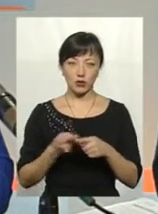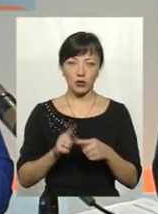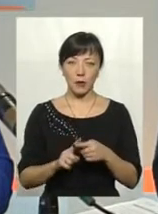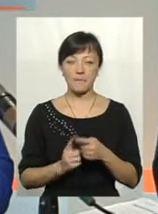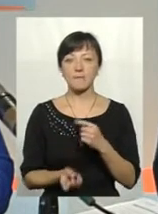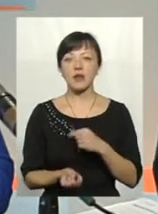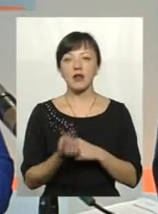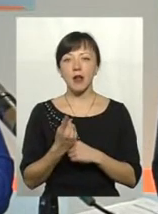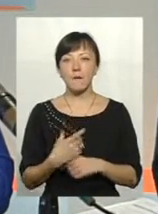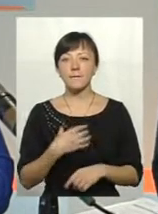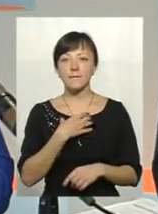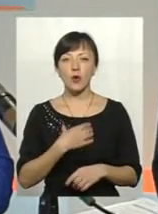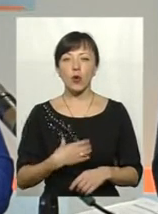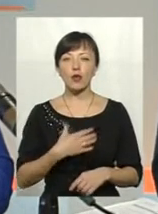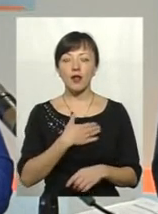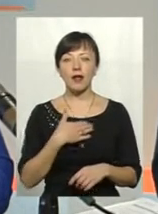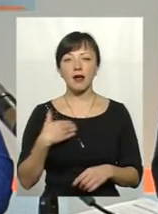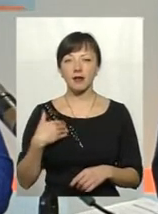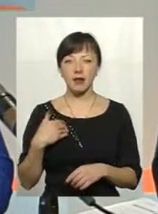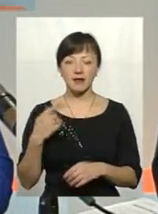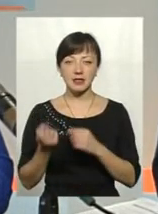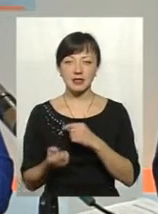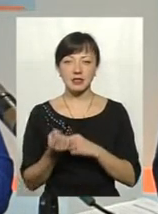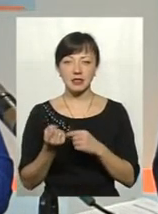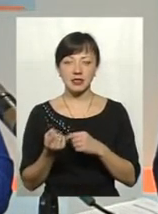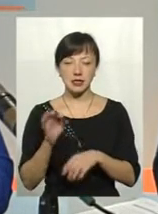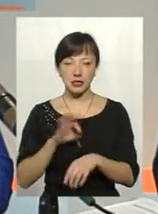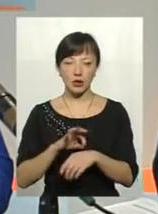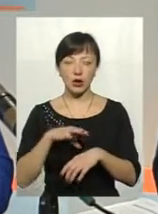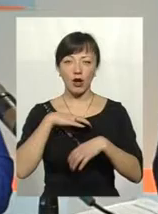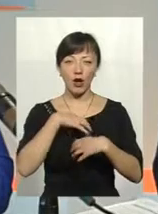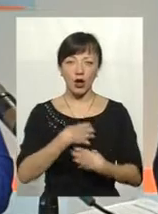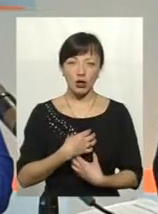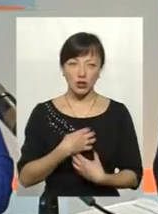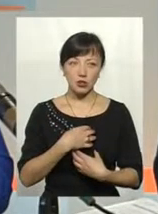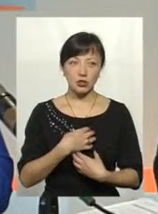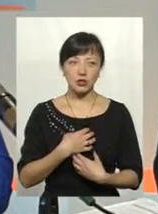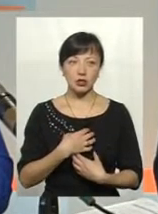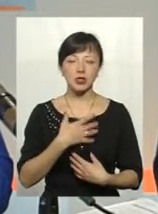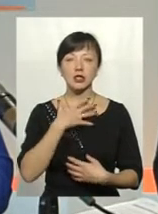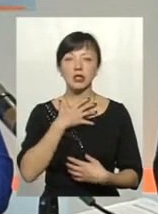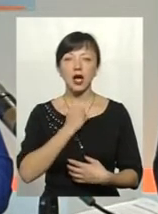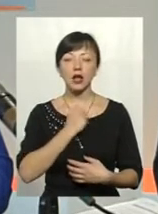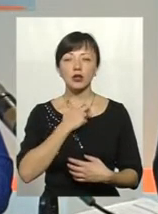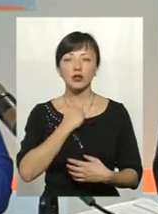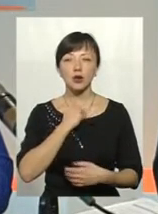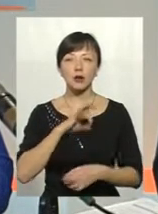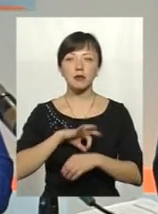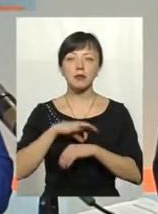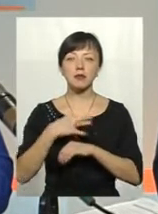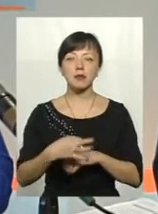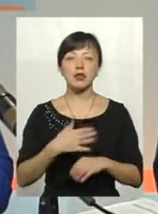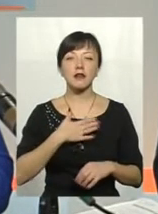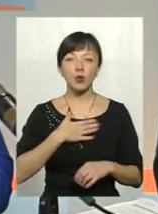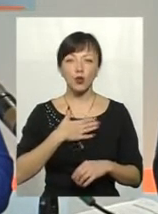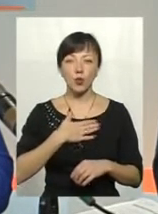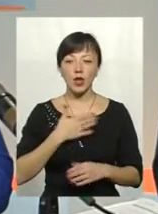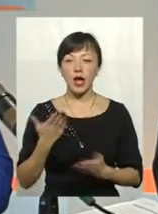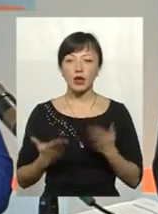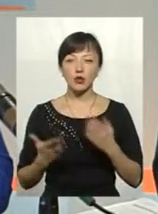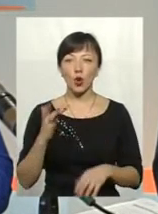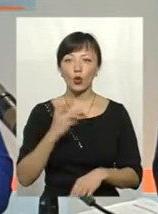проявляється бронхолегеневий синдром. Це проявляється кашель, задуха, біль в грудях. Якщо